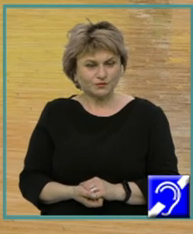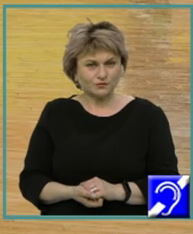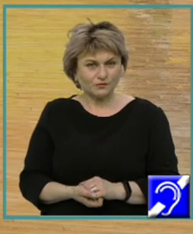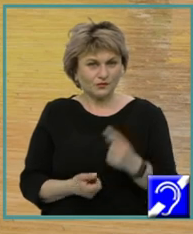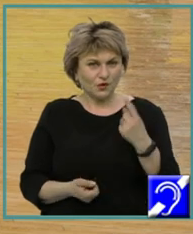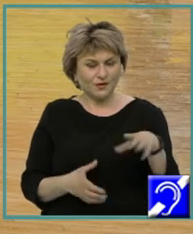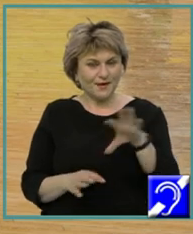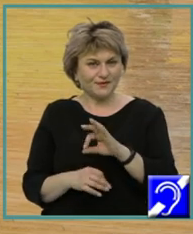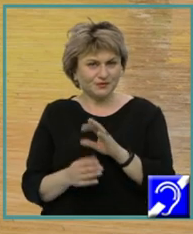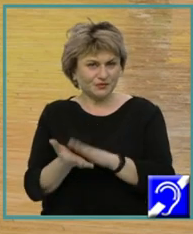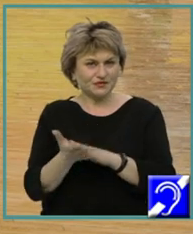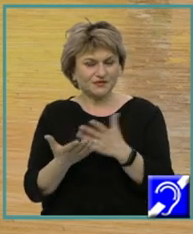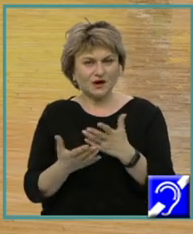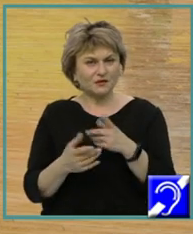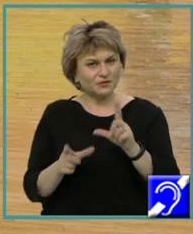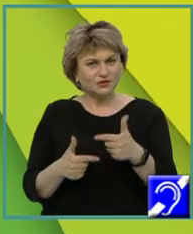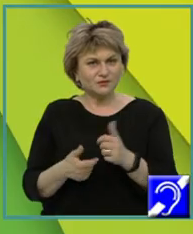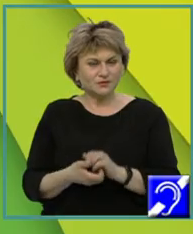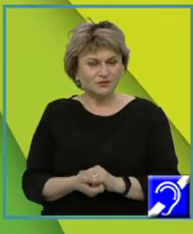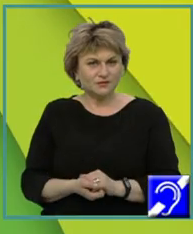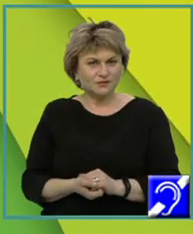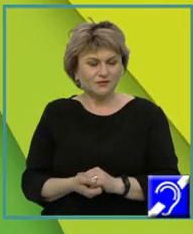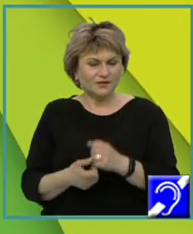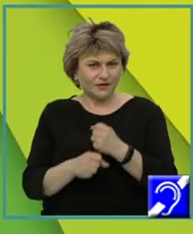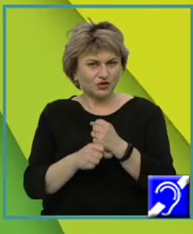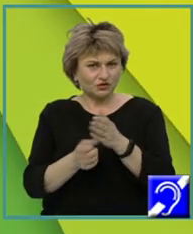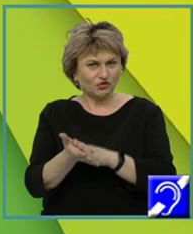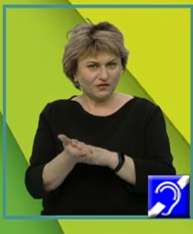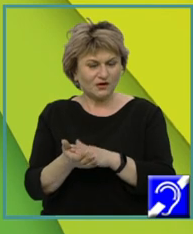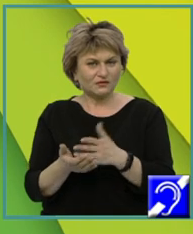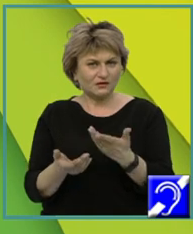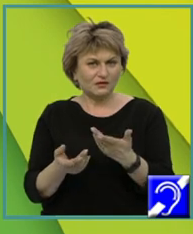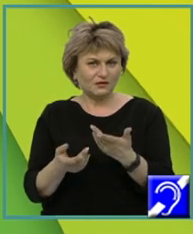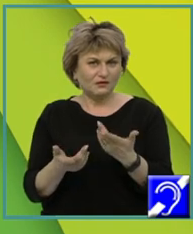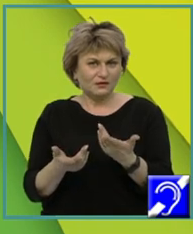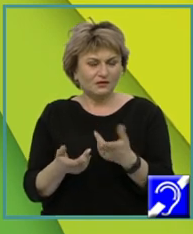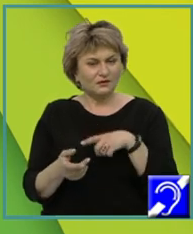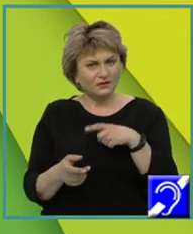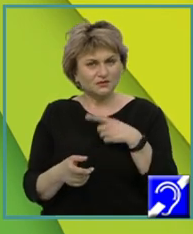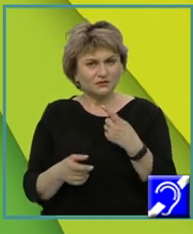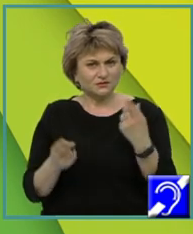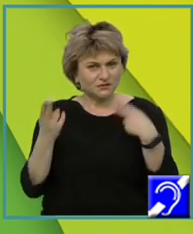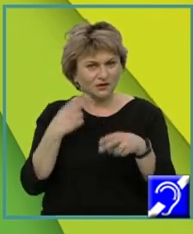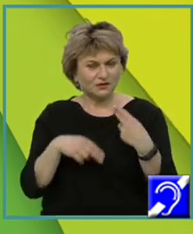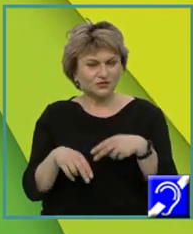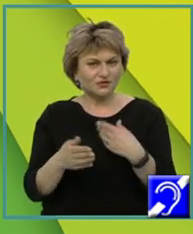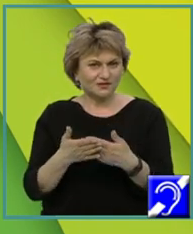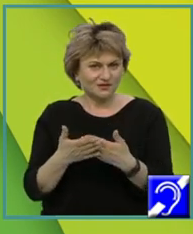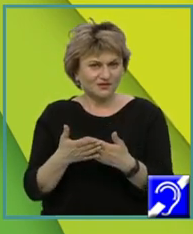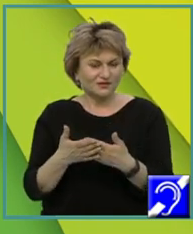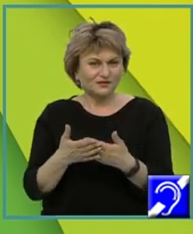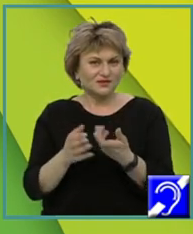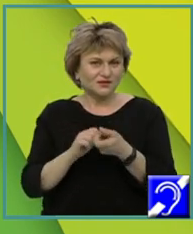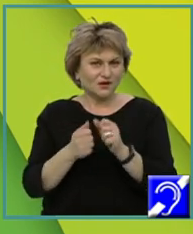un alt argument pe care îl putem demonstra în lucrarea noastră este întreruperea firului narativ sau